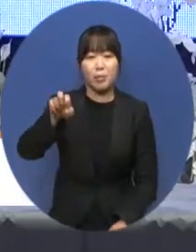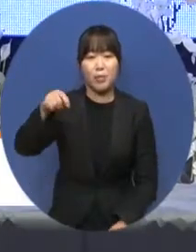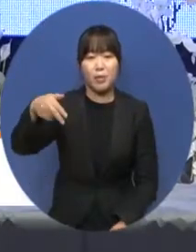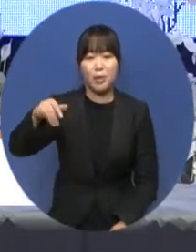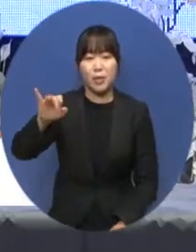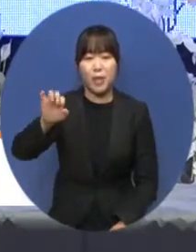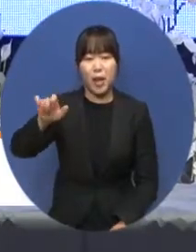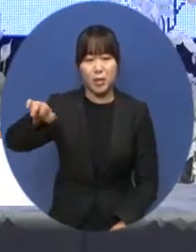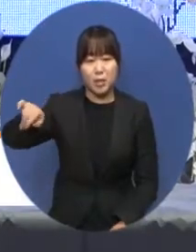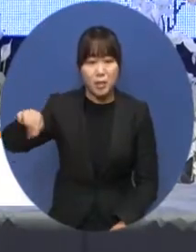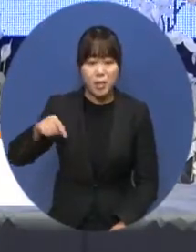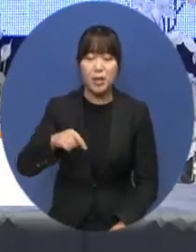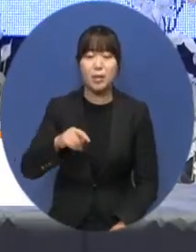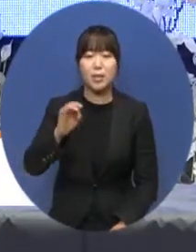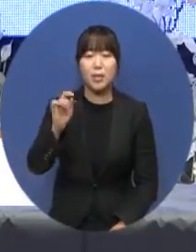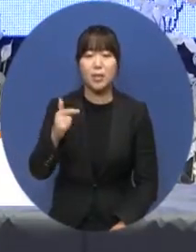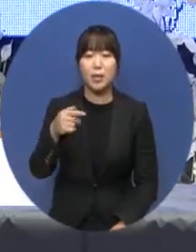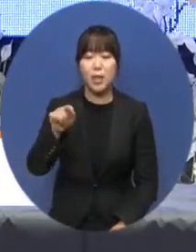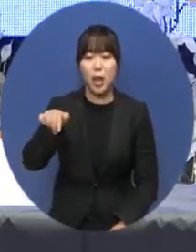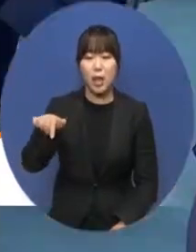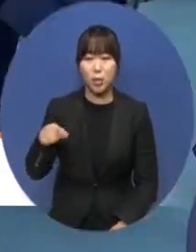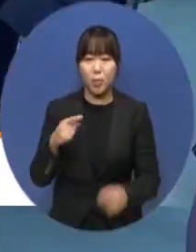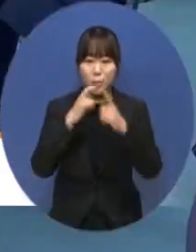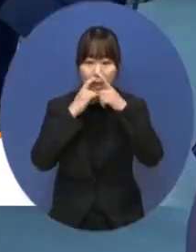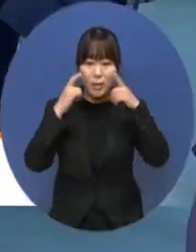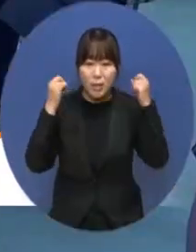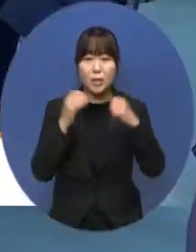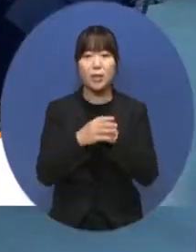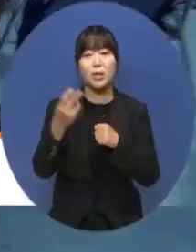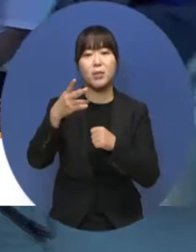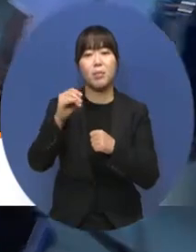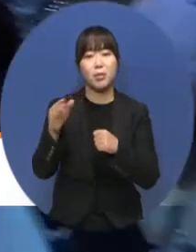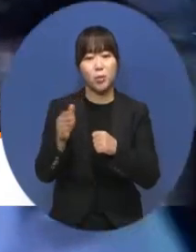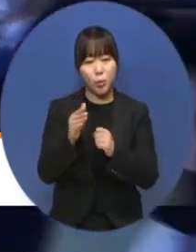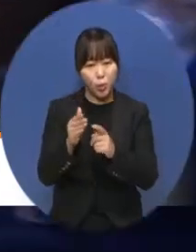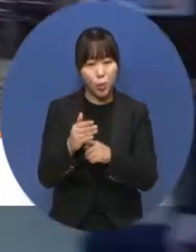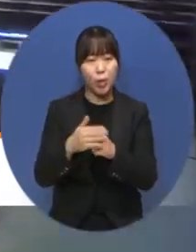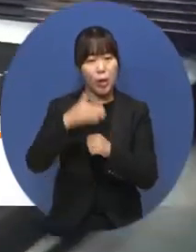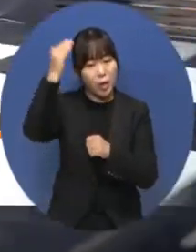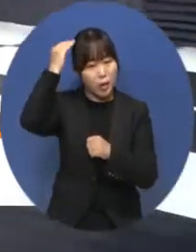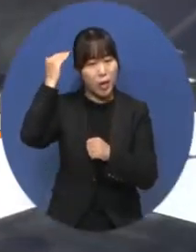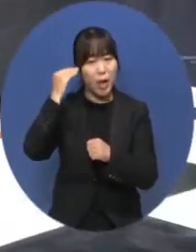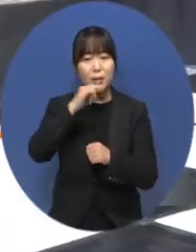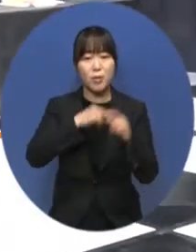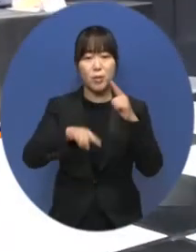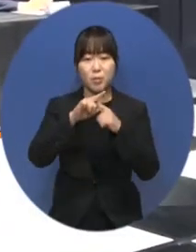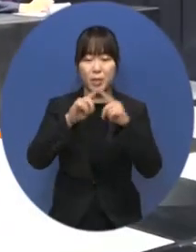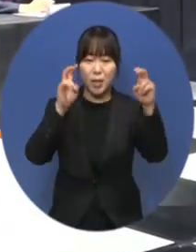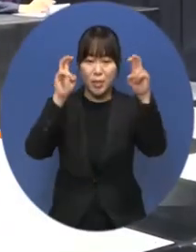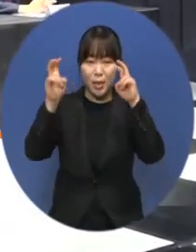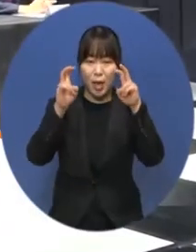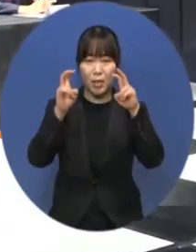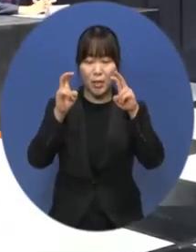은나노 마스크는 2천만 원 상당으로 복지TV를 통해 대한적십자사에 전달됐습니다.